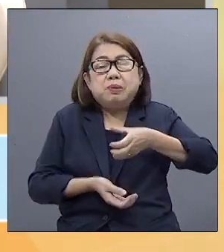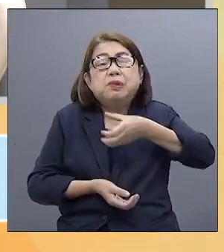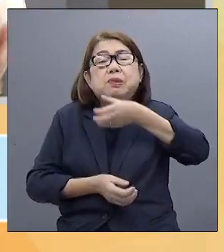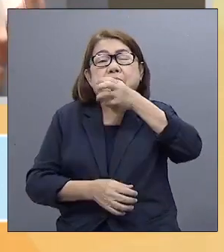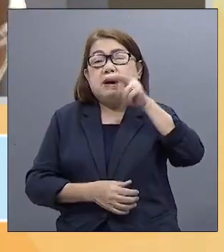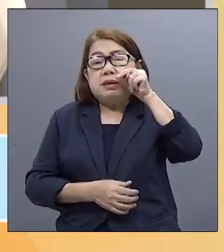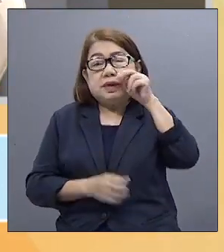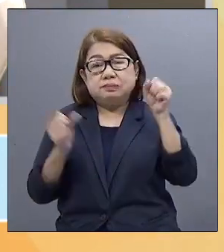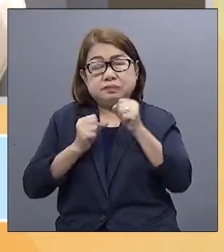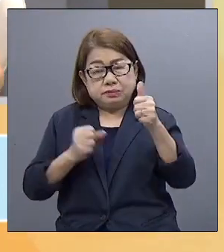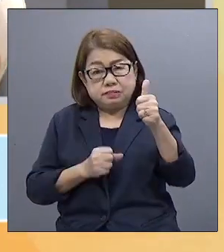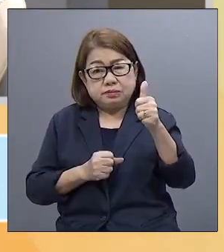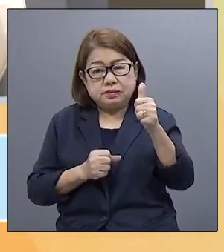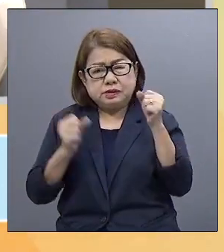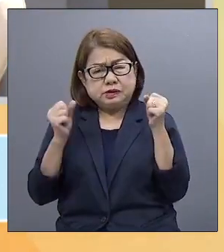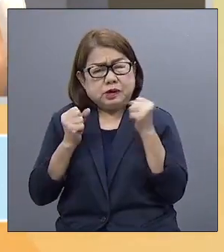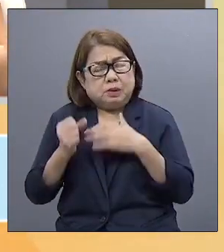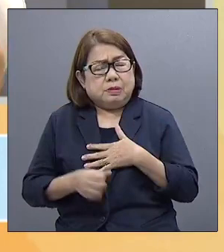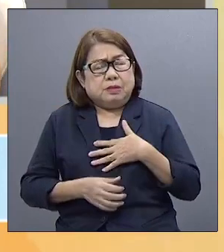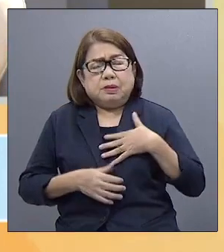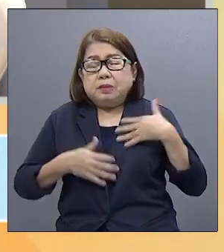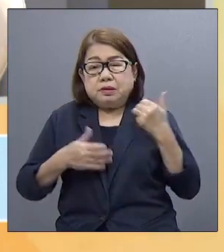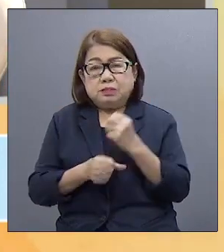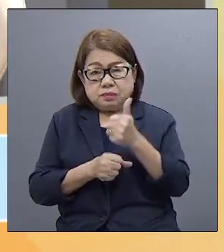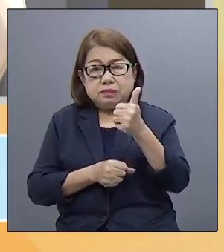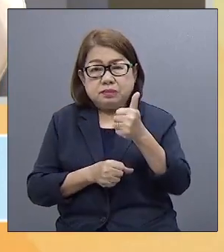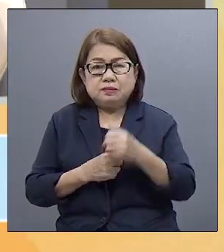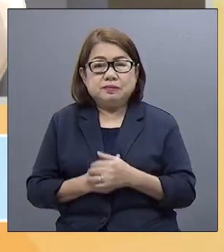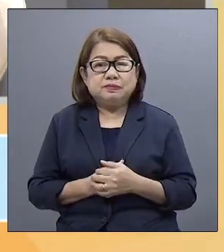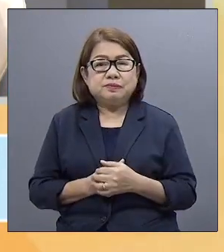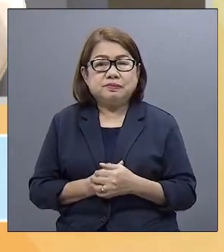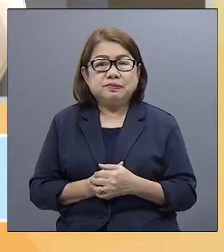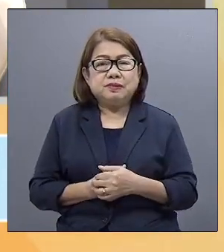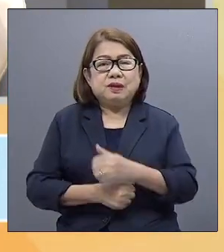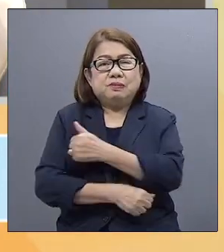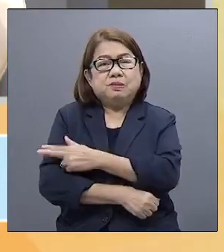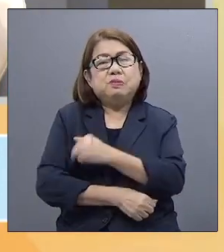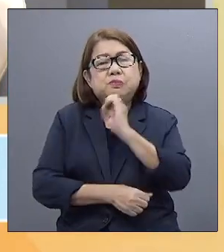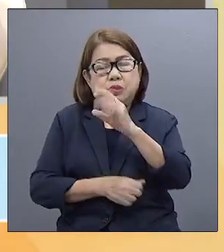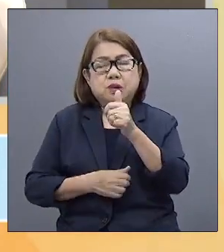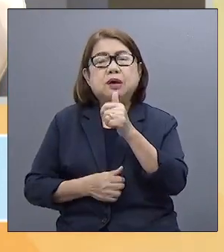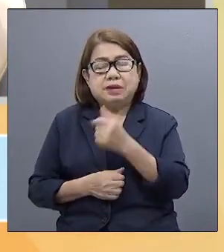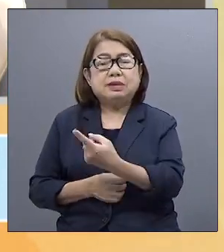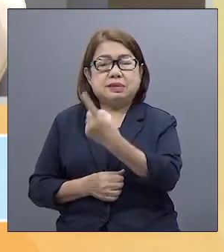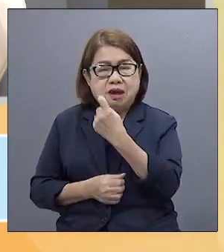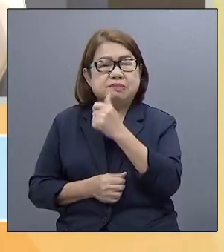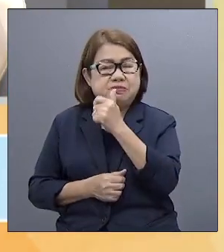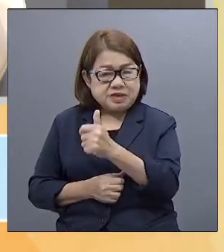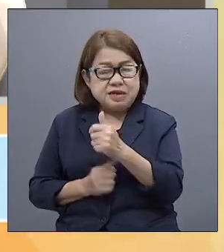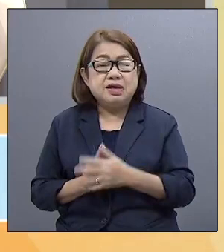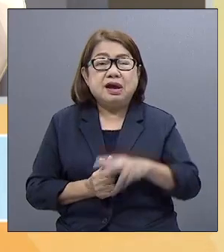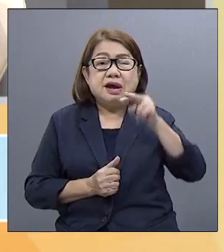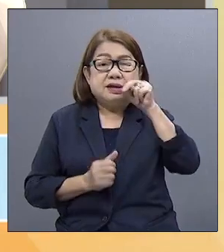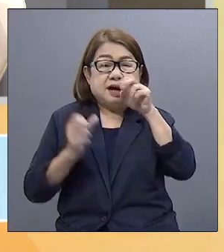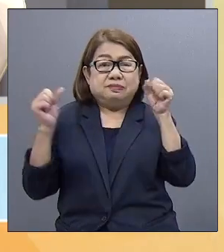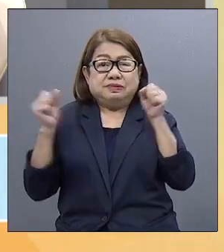คุณหมอคะกินน้ำเย็นจัดๆมันจะได้สดชื่นแบบนี้ดีไหมคะ อันนี้คำถามดีนะครับคุณยุ้ยคือการดื่มน้ำเย็นเนี่ย